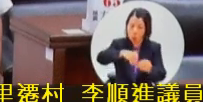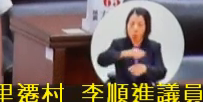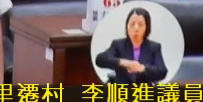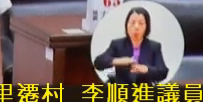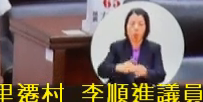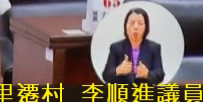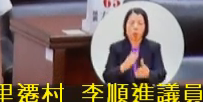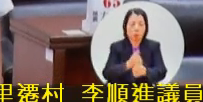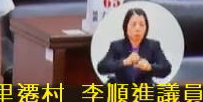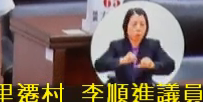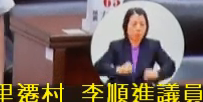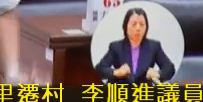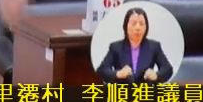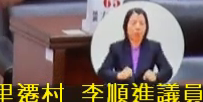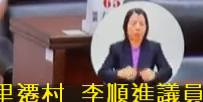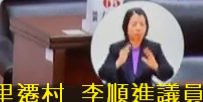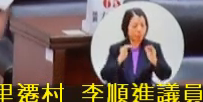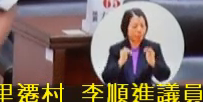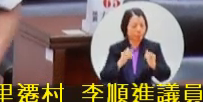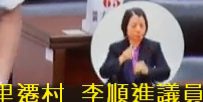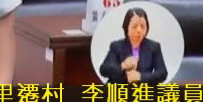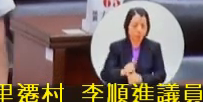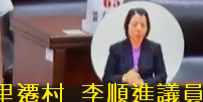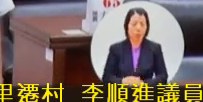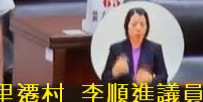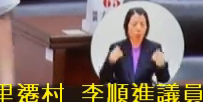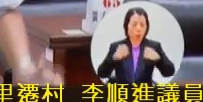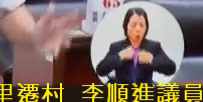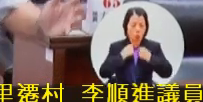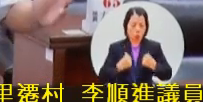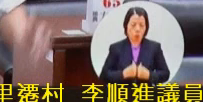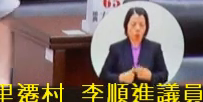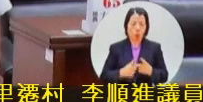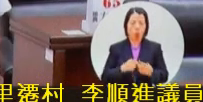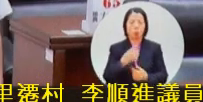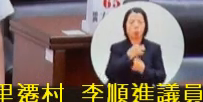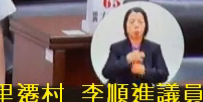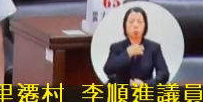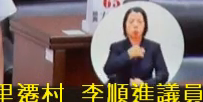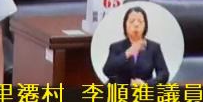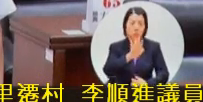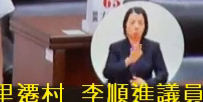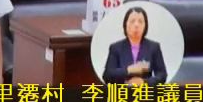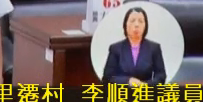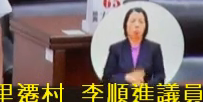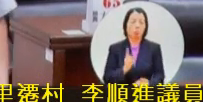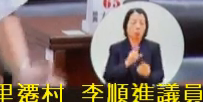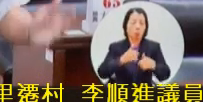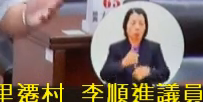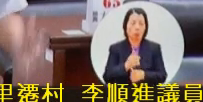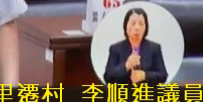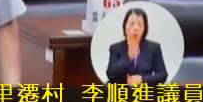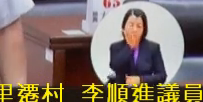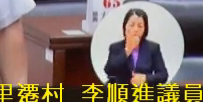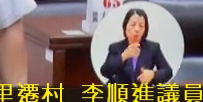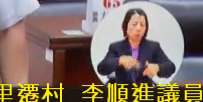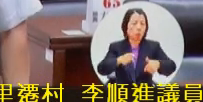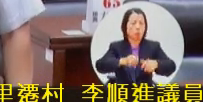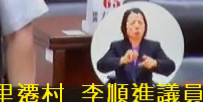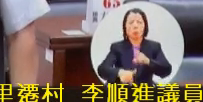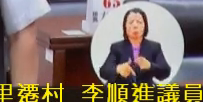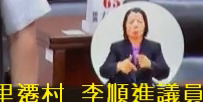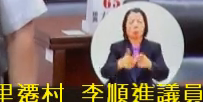师呢，好漂亮哦！啊，都穿西装戴领带。我们这石化工厂都不会这么做，被赶着要